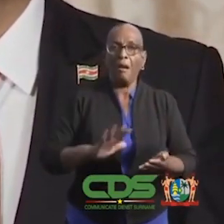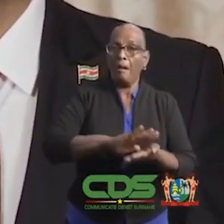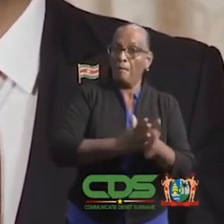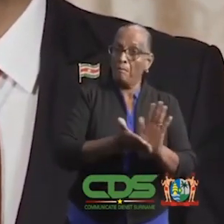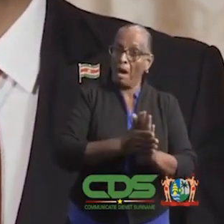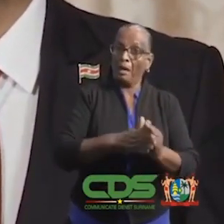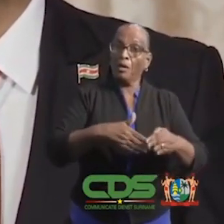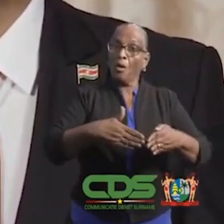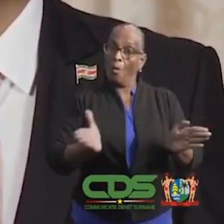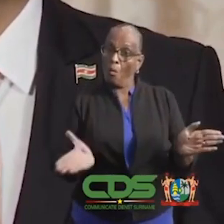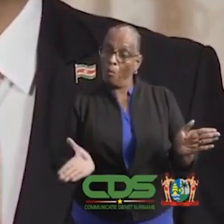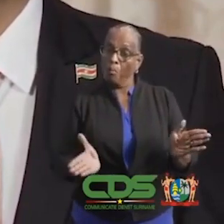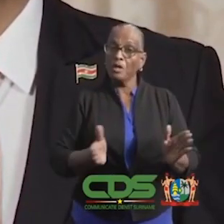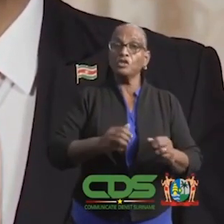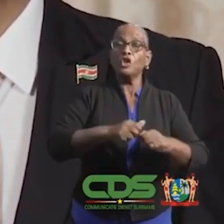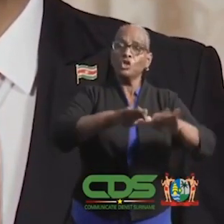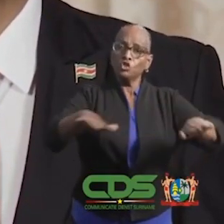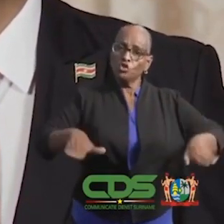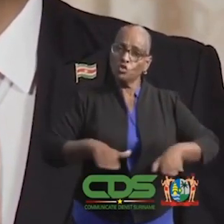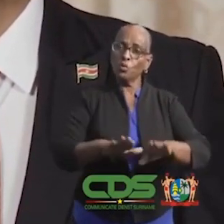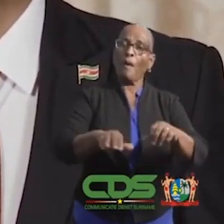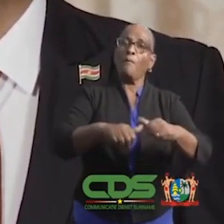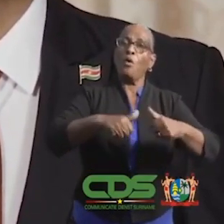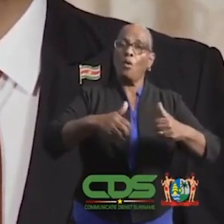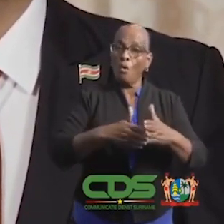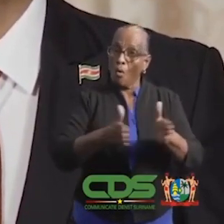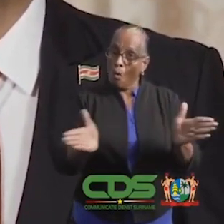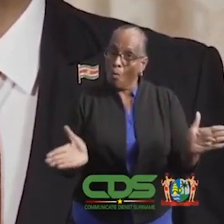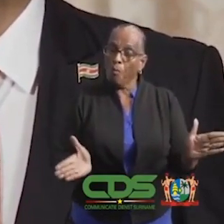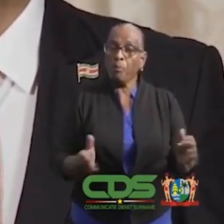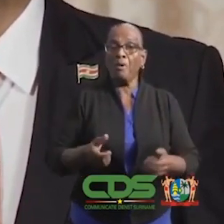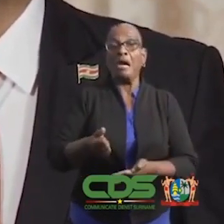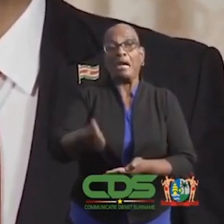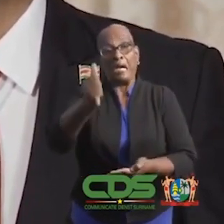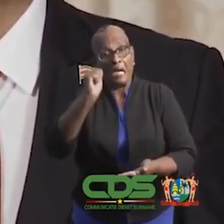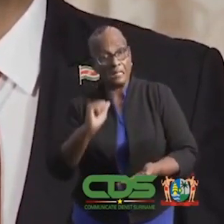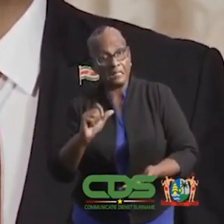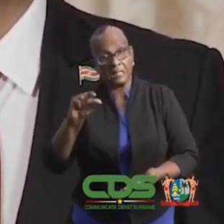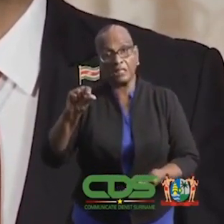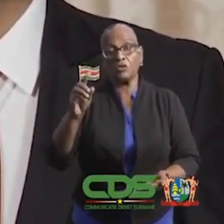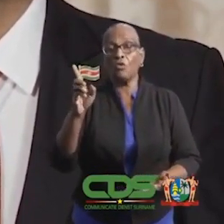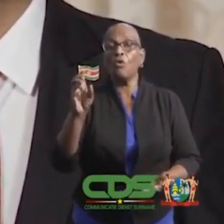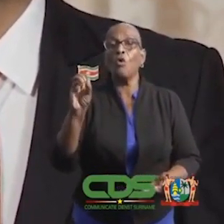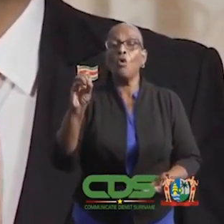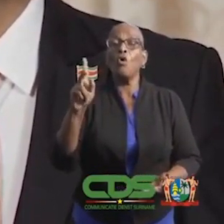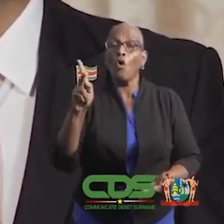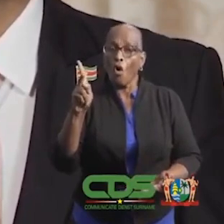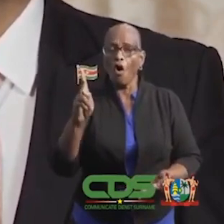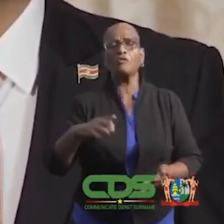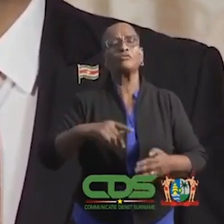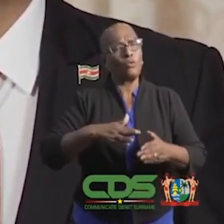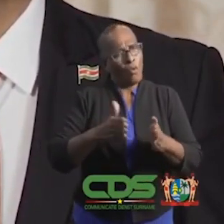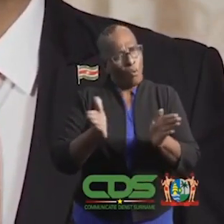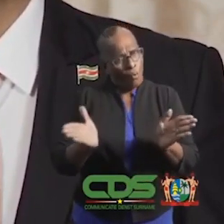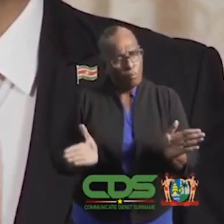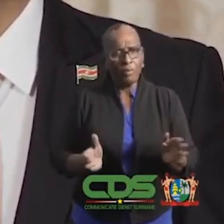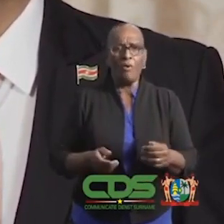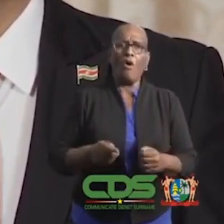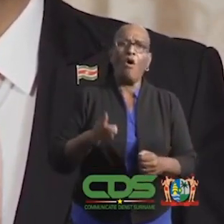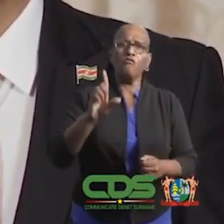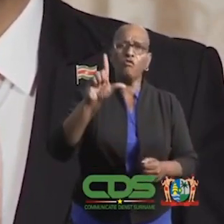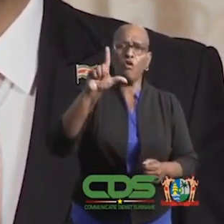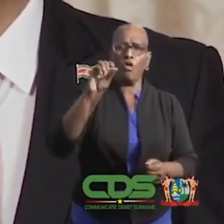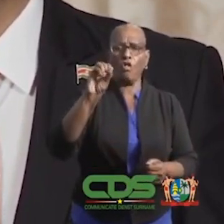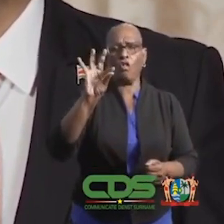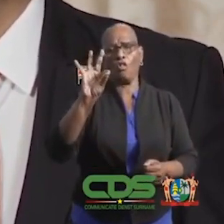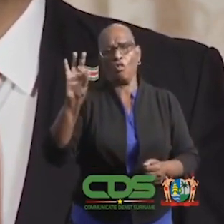markten, recreatieoorden, casino's, gok- en vermakelijkheidsgelegenheden,